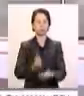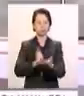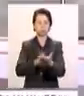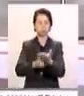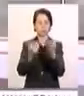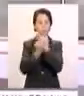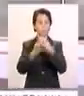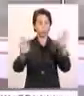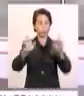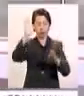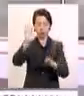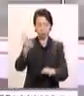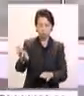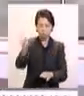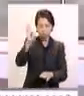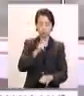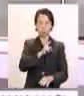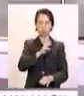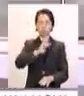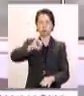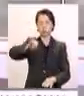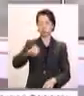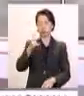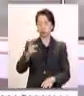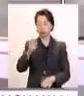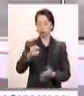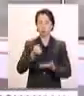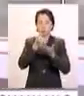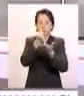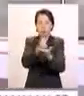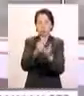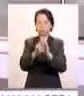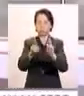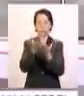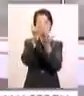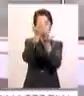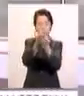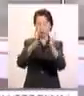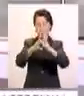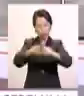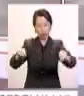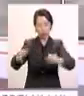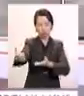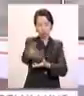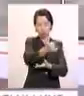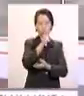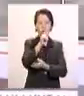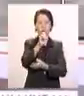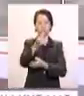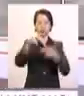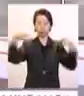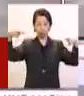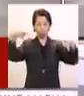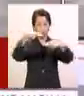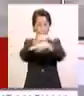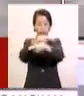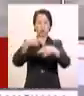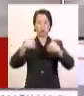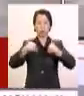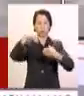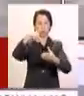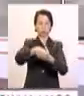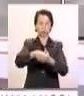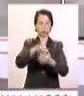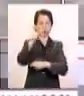Perunding bebas bakal dilantik Kementerian Kerja Raya bagi membantu menyediakan cadangan menghapuskan kutipan tol lebuh raya seperti mana yang terkandung